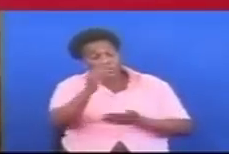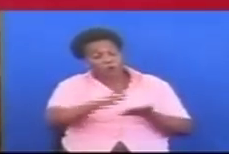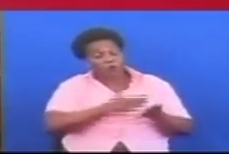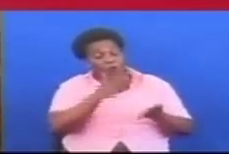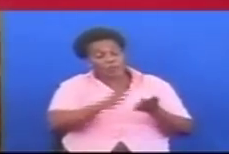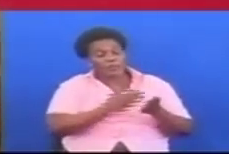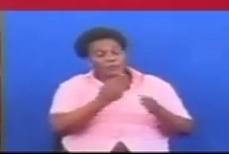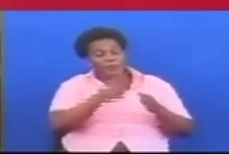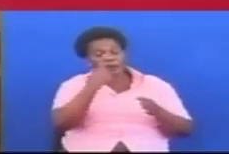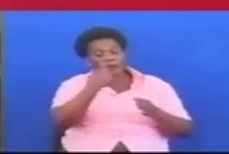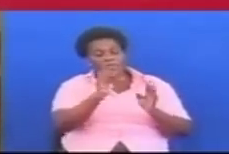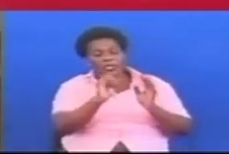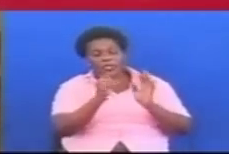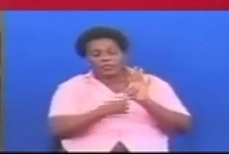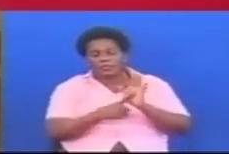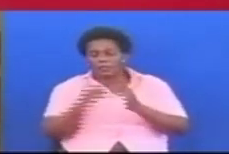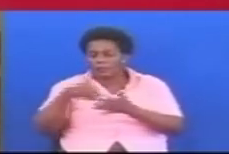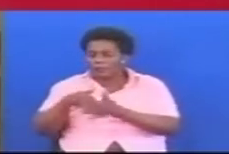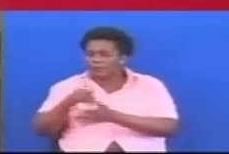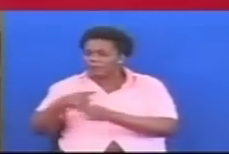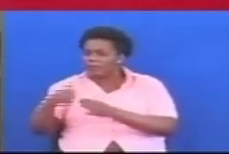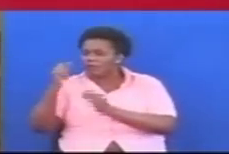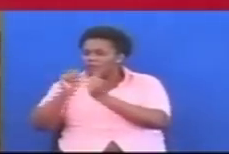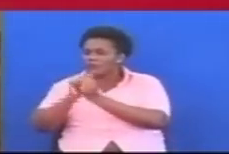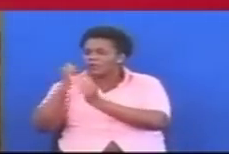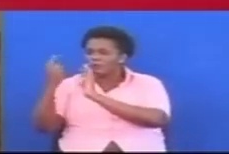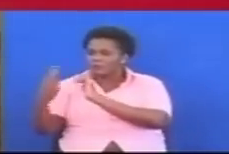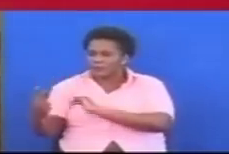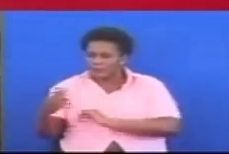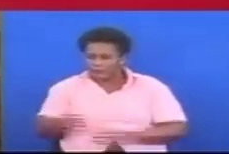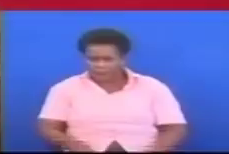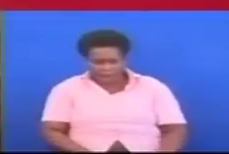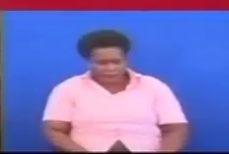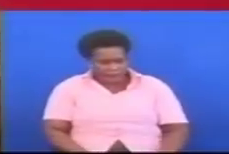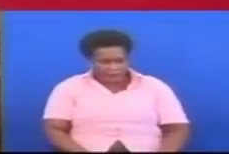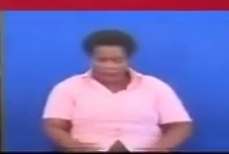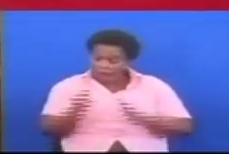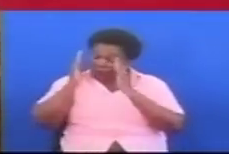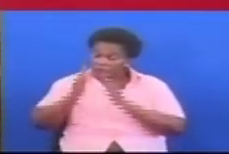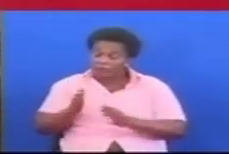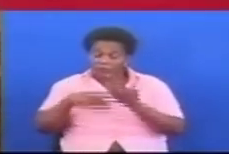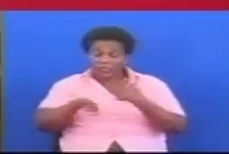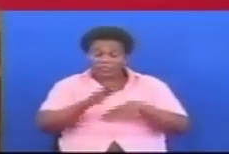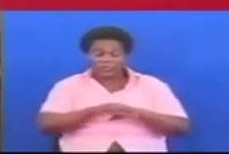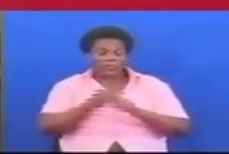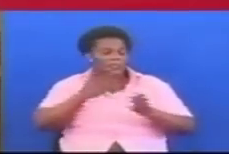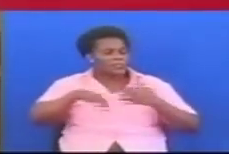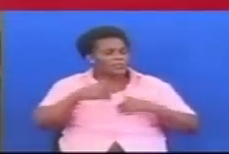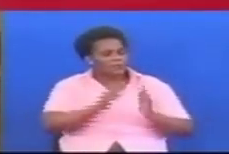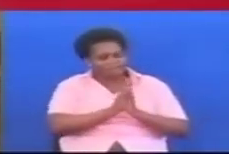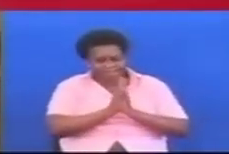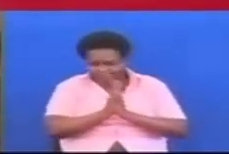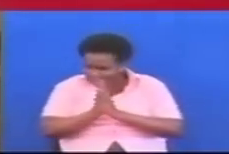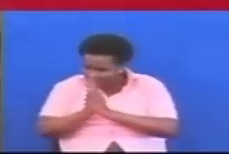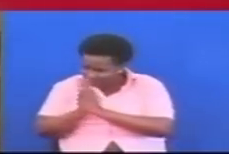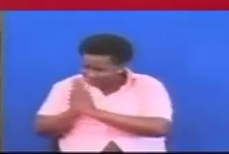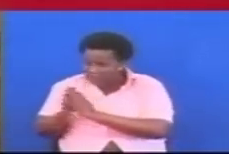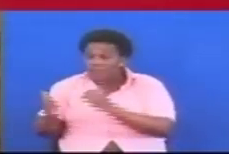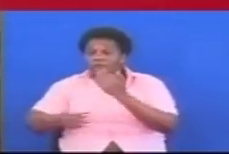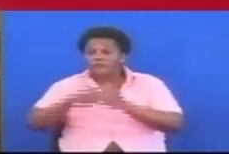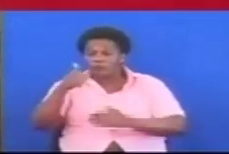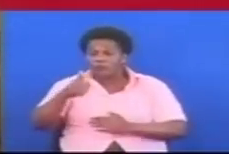hadi 112. Shukurani. Mheshimiwa Mwenyekiti, ninapenda kuwashukuru sana viongozi wenzangu katika